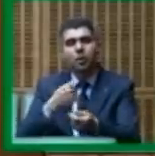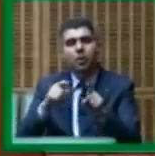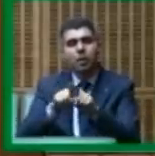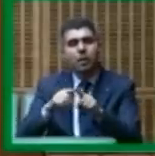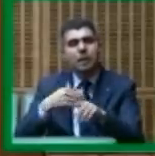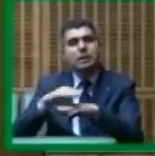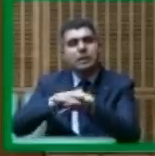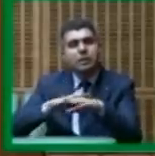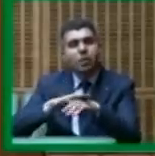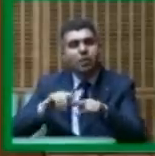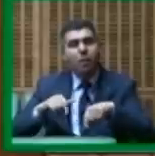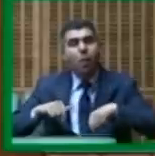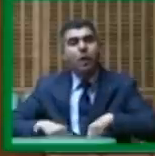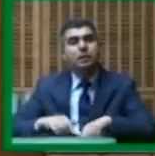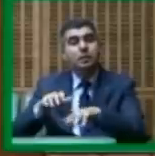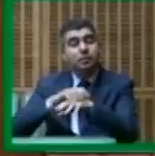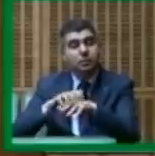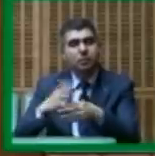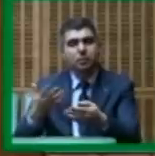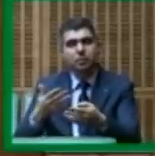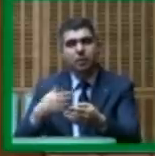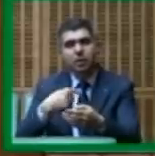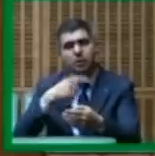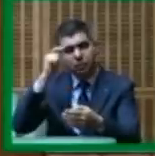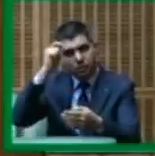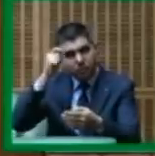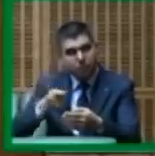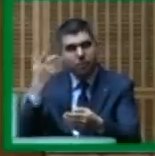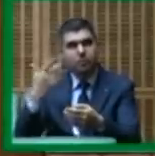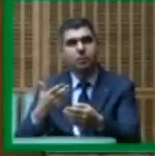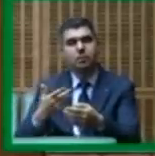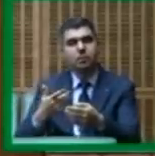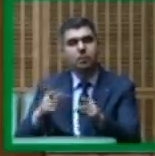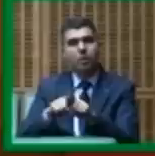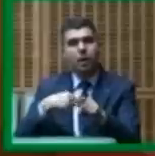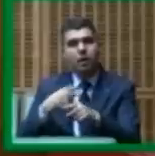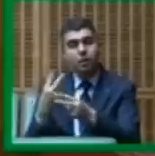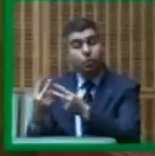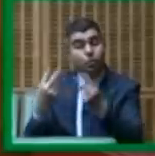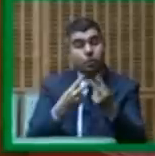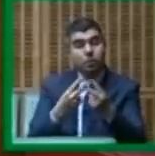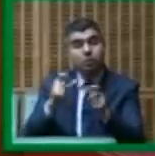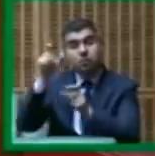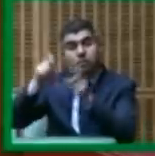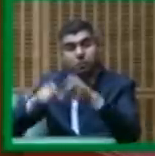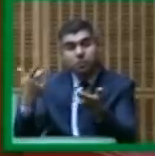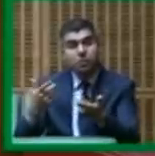نيتك في الهاتف نعاود نهنيك علانيه انه جيتي عند الناس وقلتي لهم الحقيقه قلتي